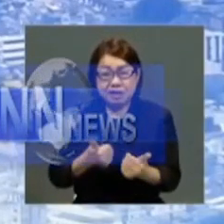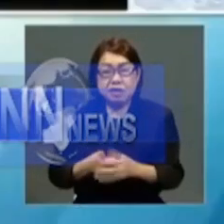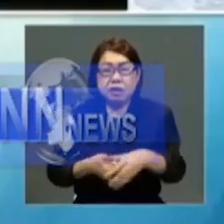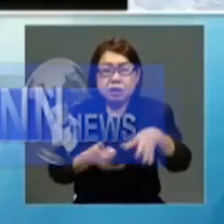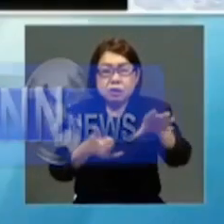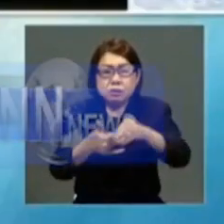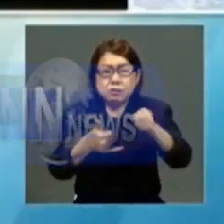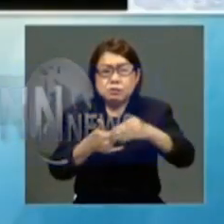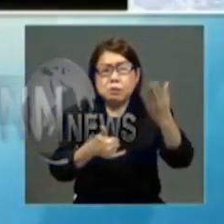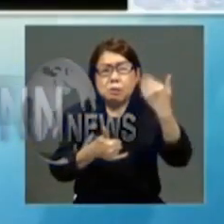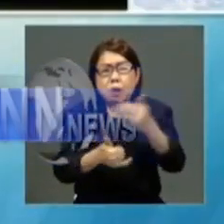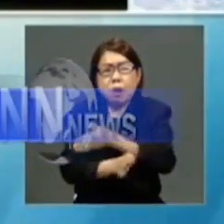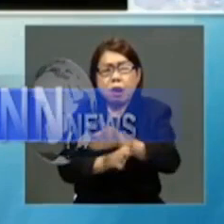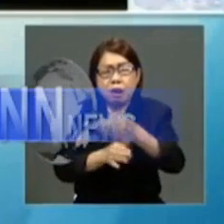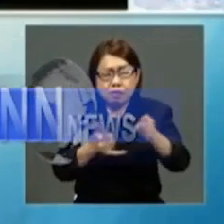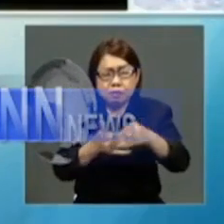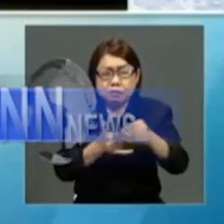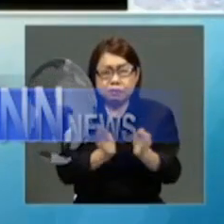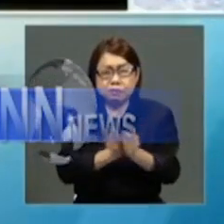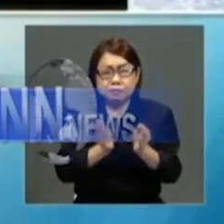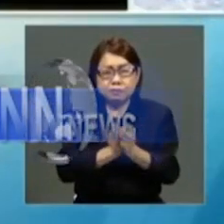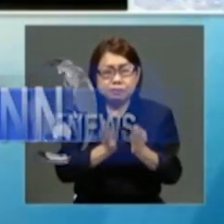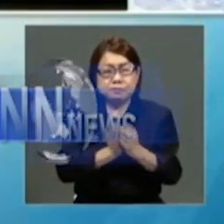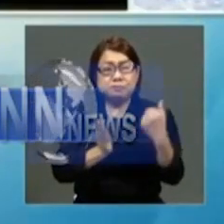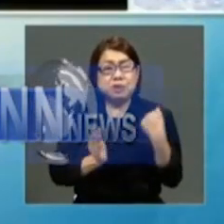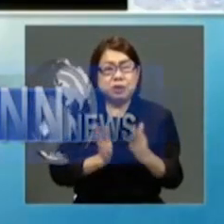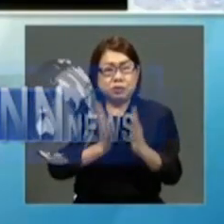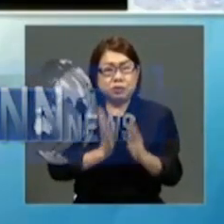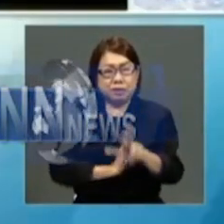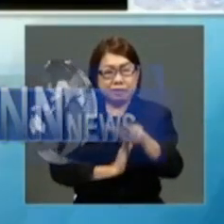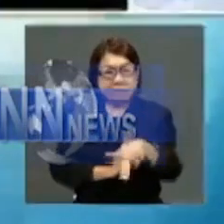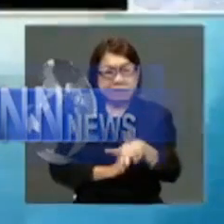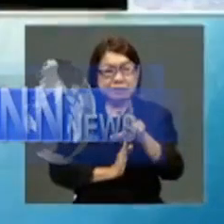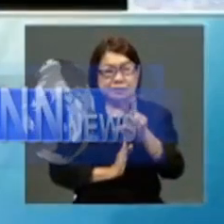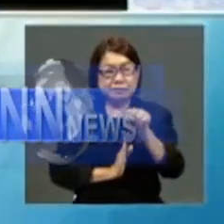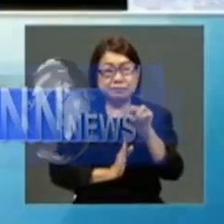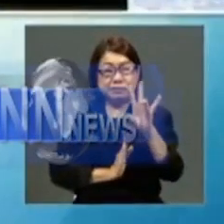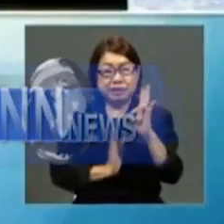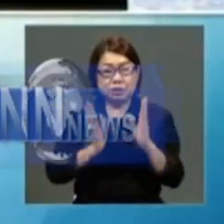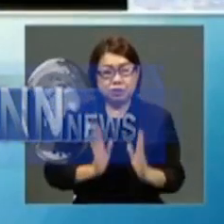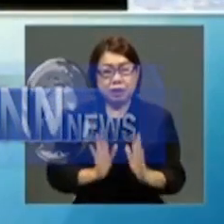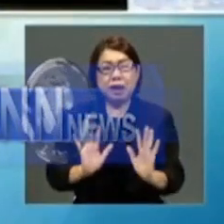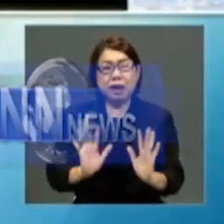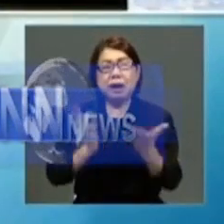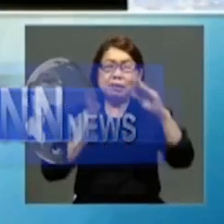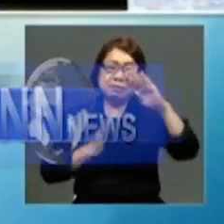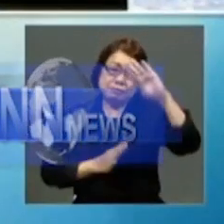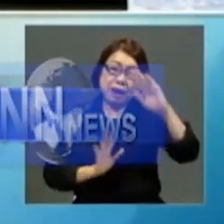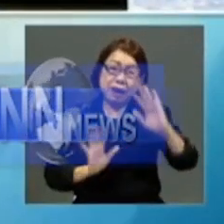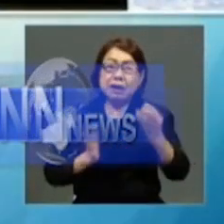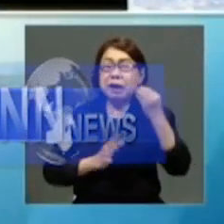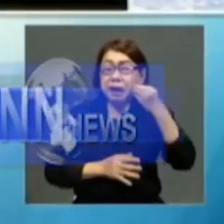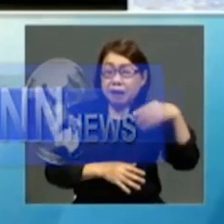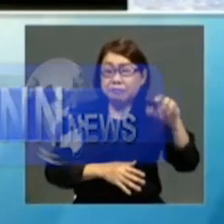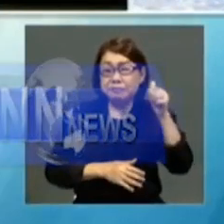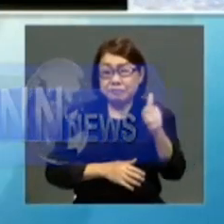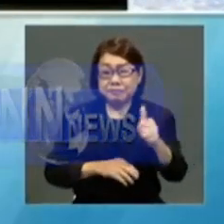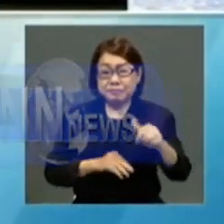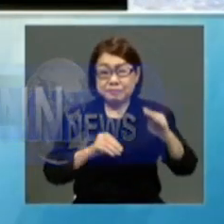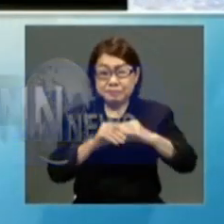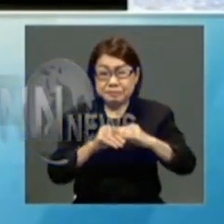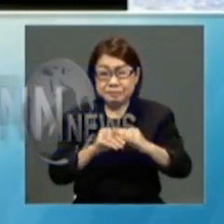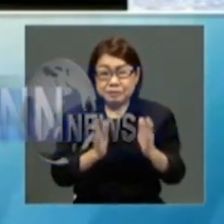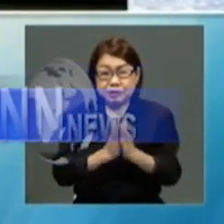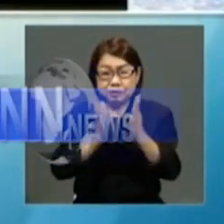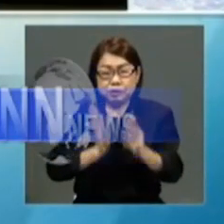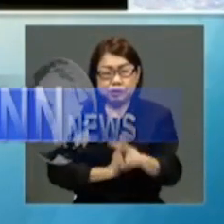และมีนักเรียนติดโควิด-19 จึงให้มีการสั่งปิดการเรียนการสอนอีกครั้งส่วนภาพรวมการใช้แพลตฟอร์มไทยชนะมีร้านค้าและกิจ